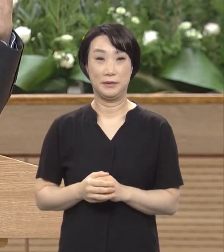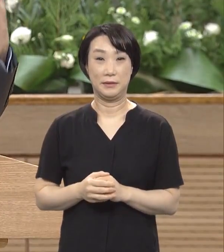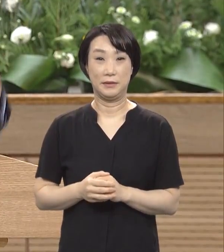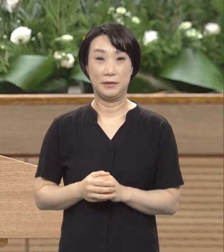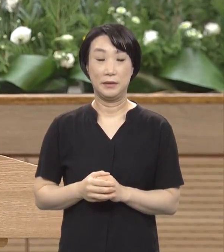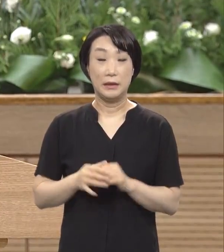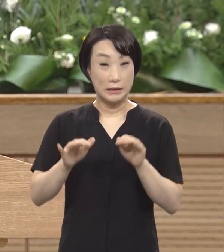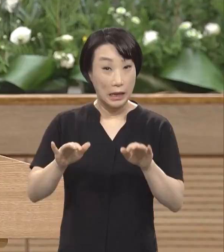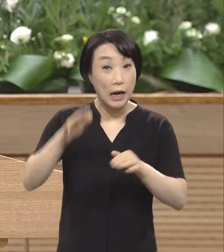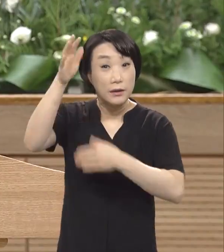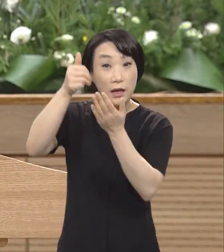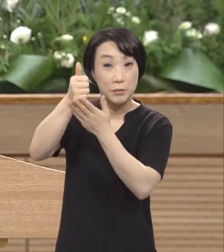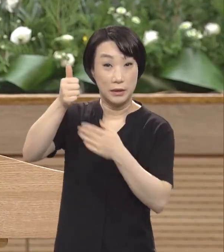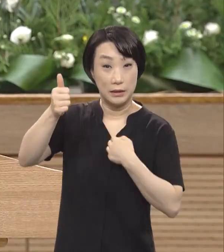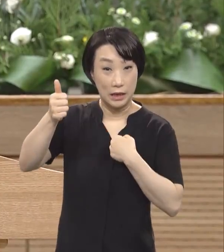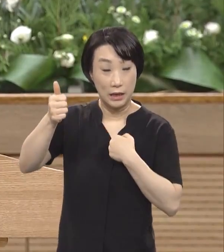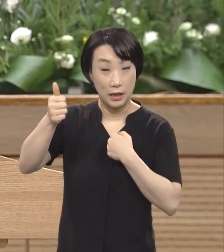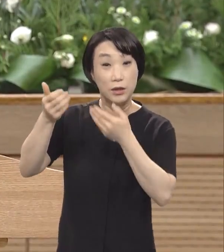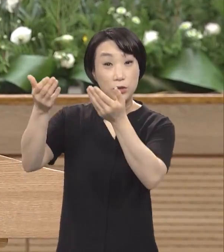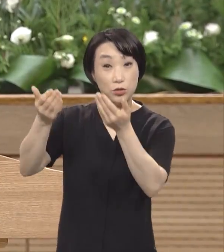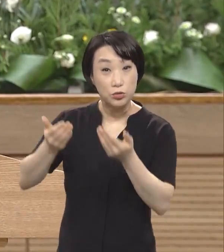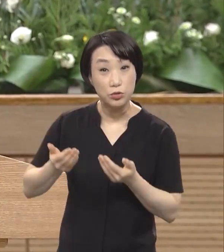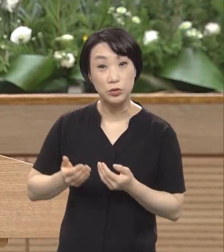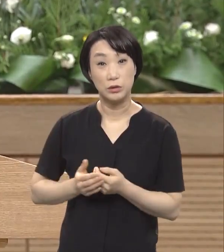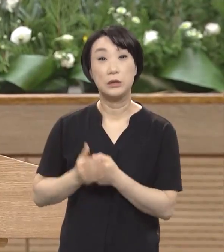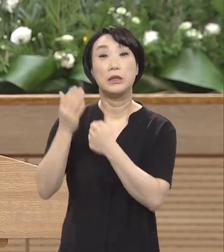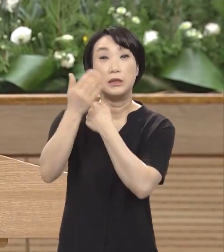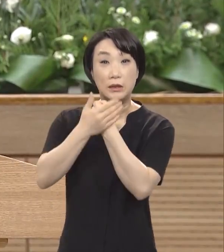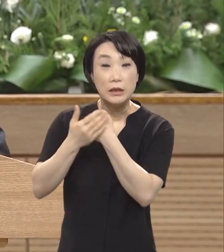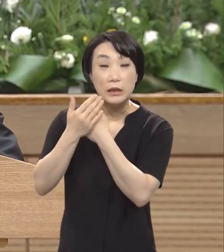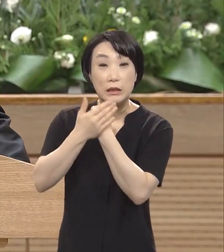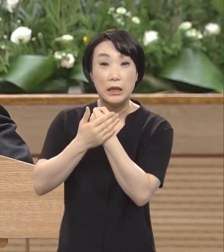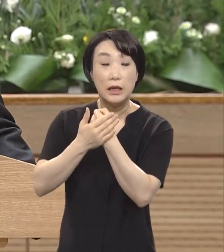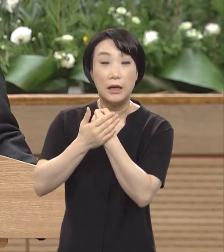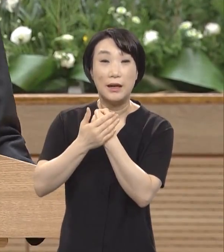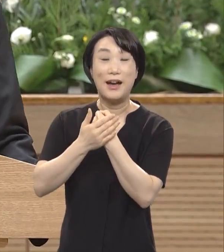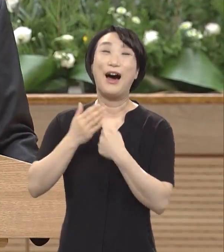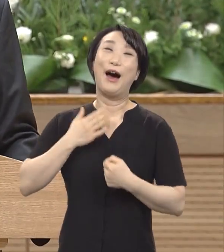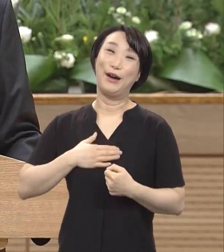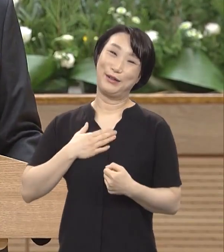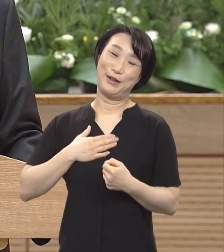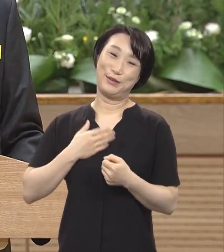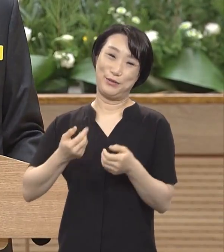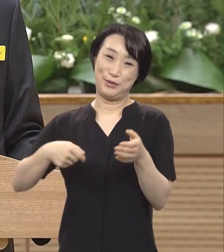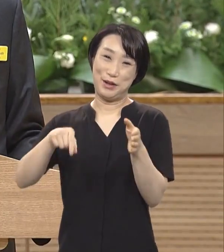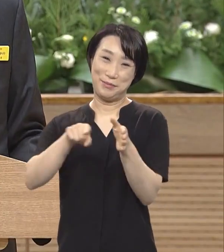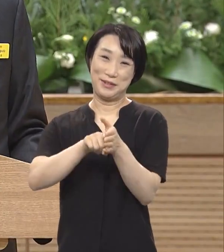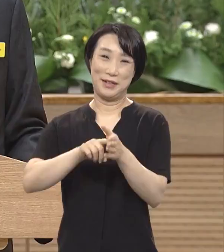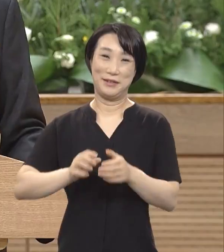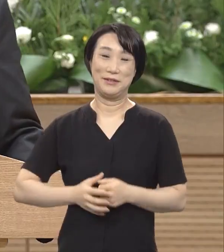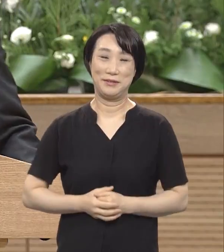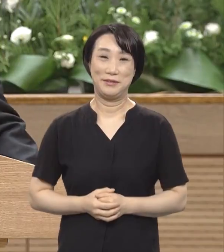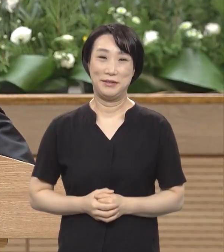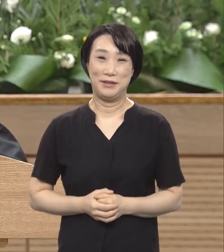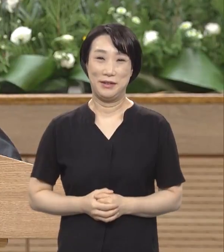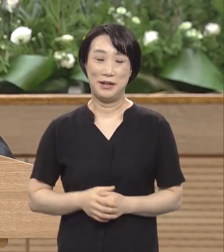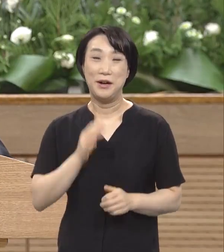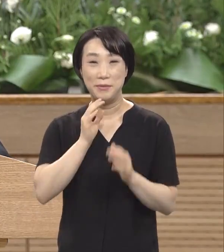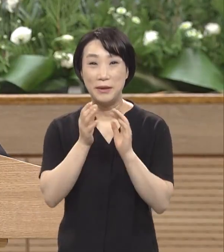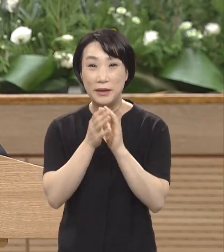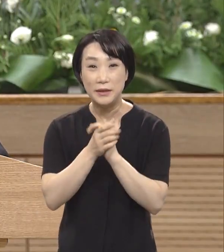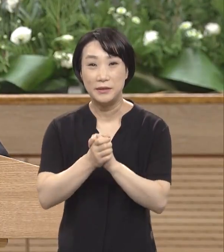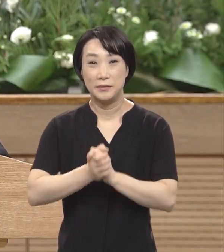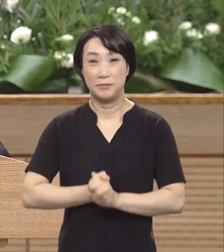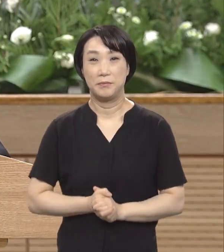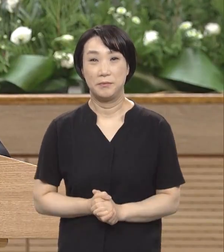하나님이 내게로 주신 은혜를 알게 하려 한다.